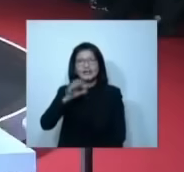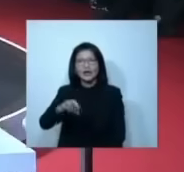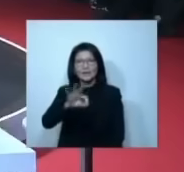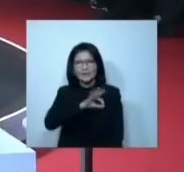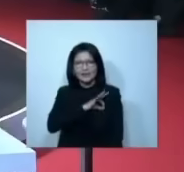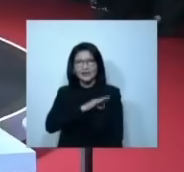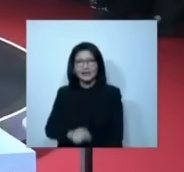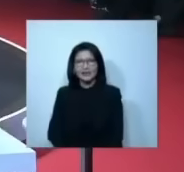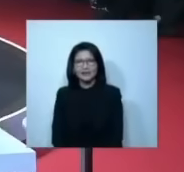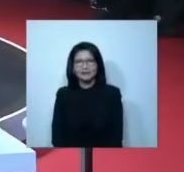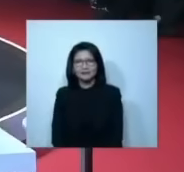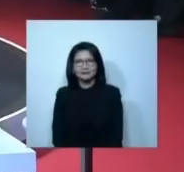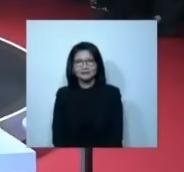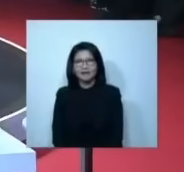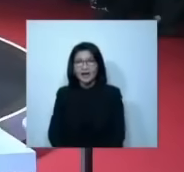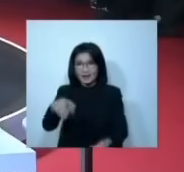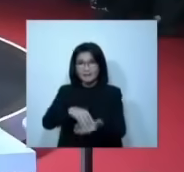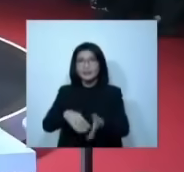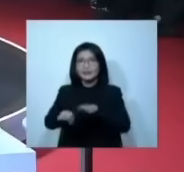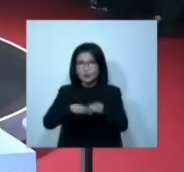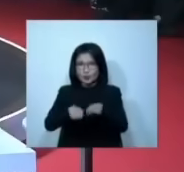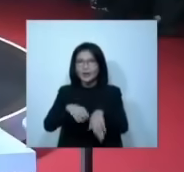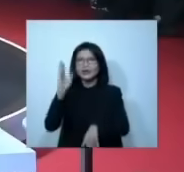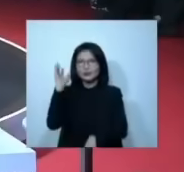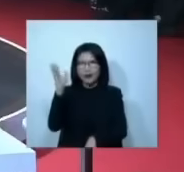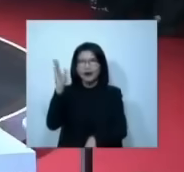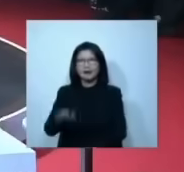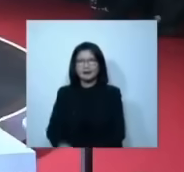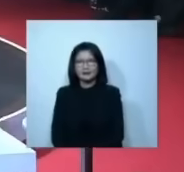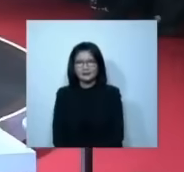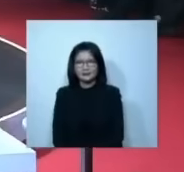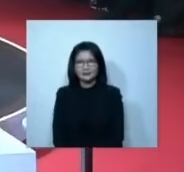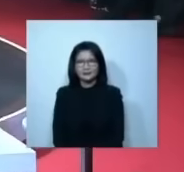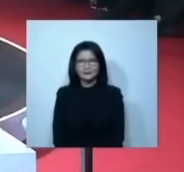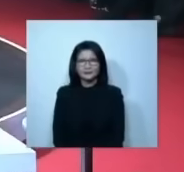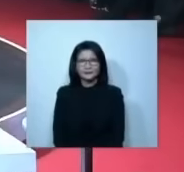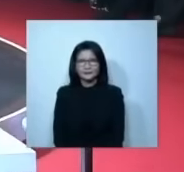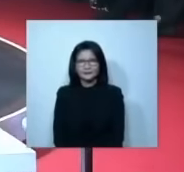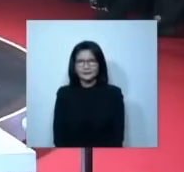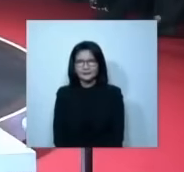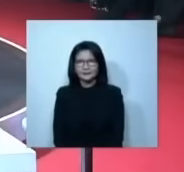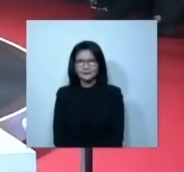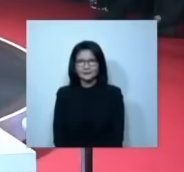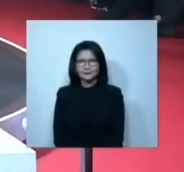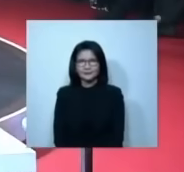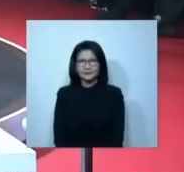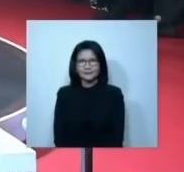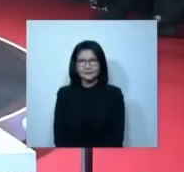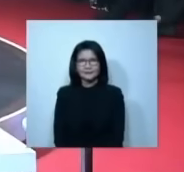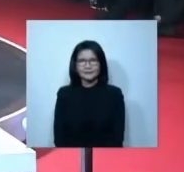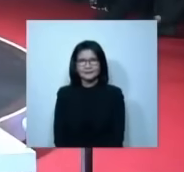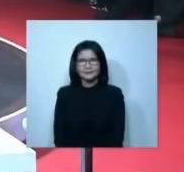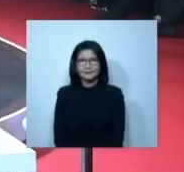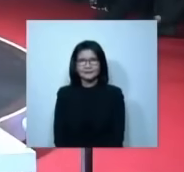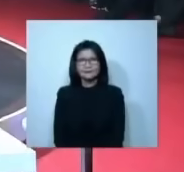kunci karena dalam 2 jam mereka tampil serius serius kemudian spontan meskipun di belakang ada persiapan tapi